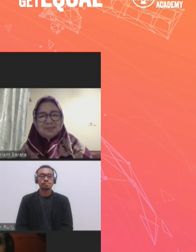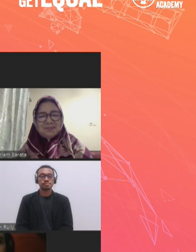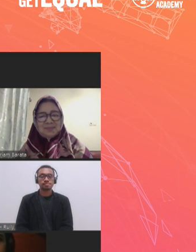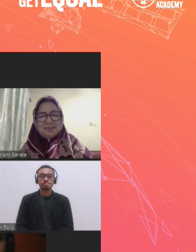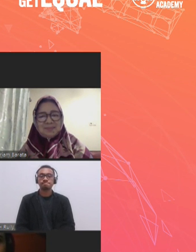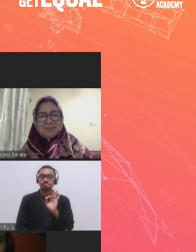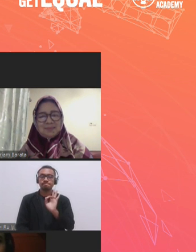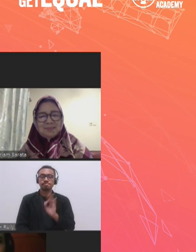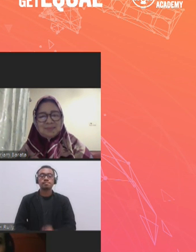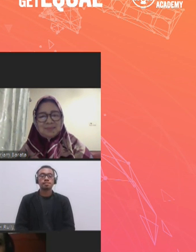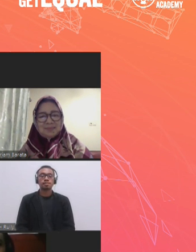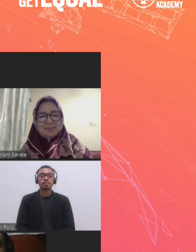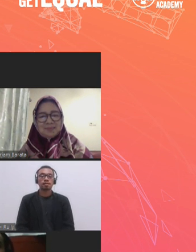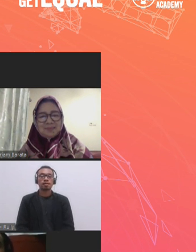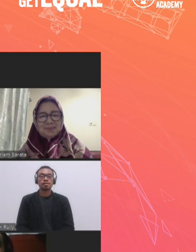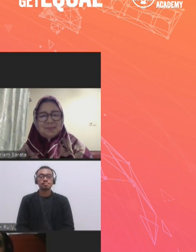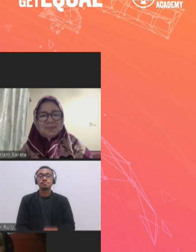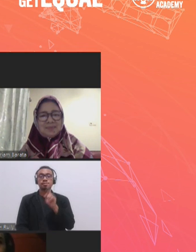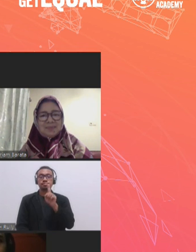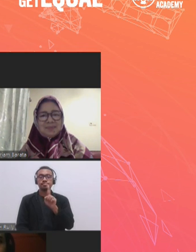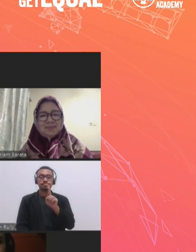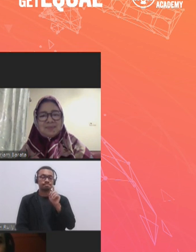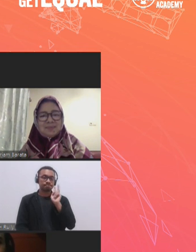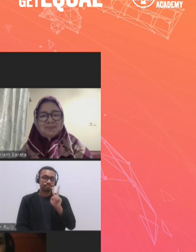Oke, dalam hitungan ketiga ya,